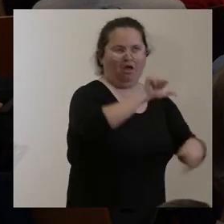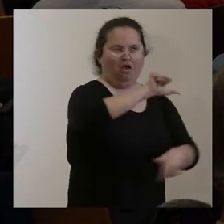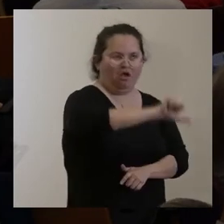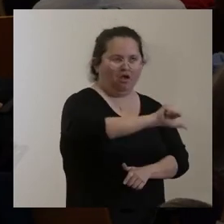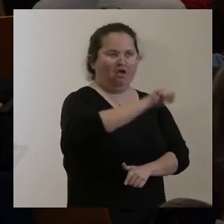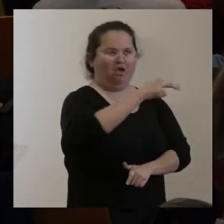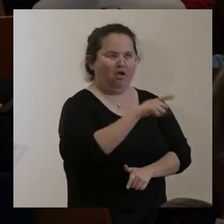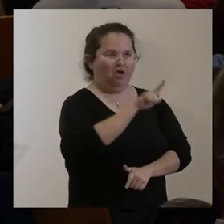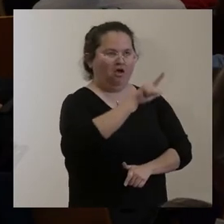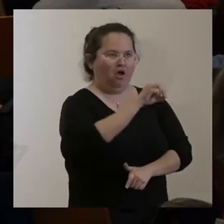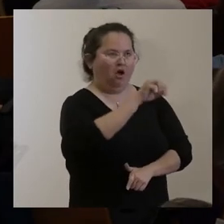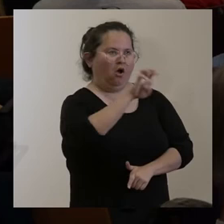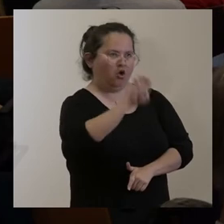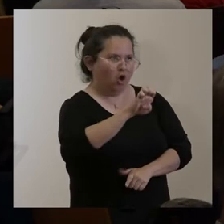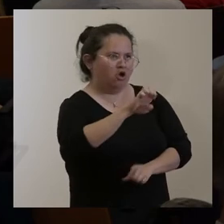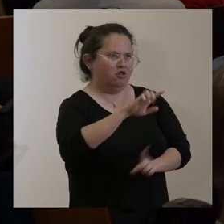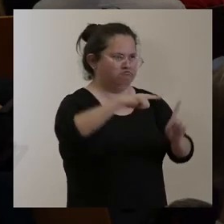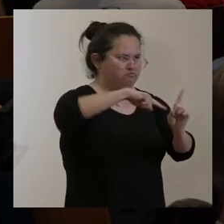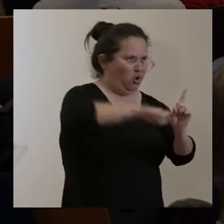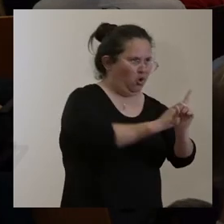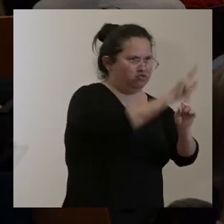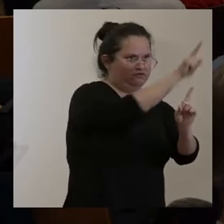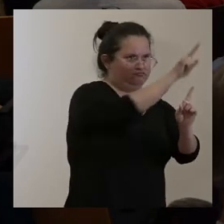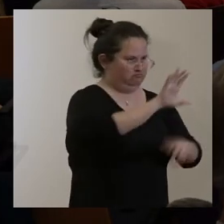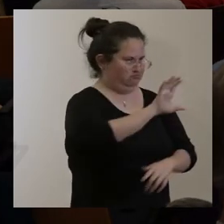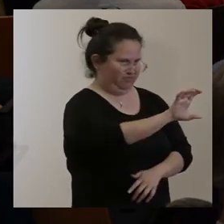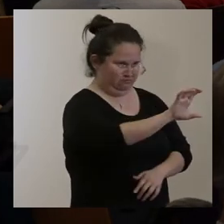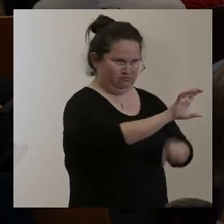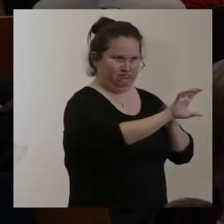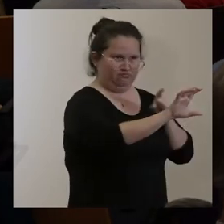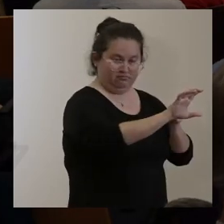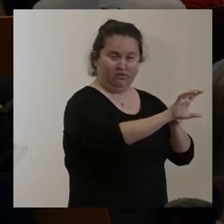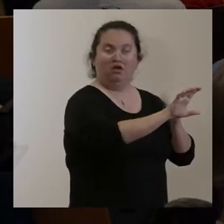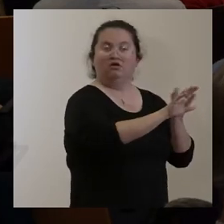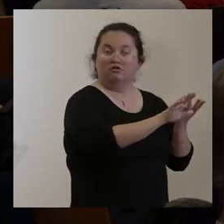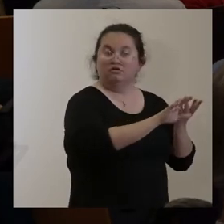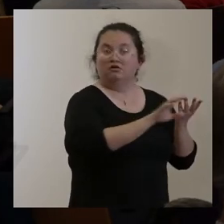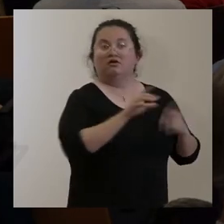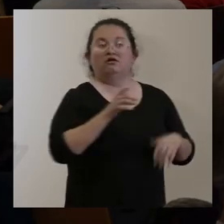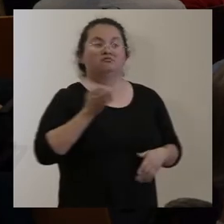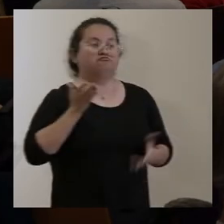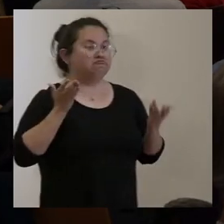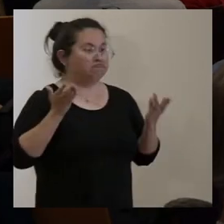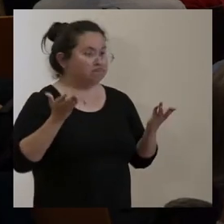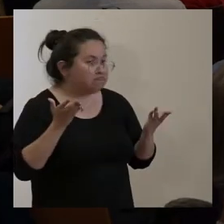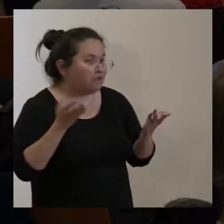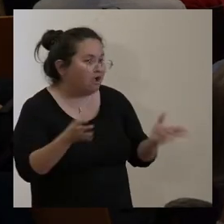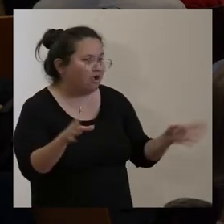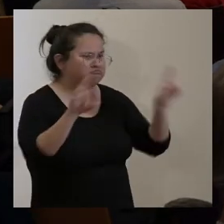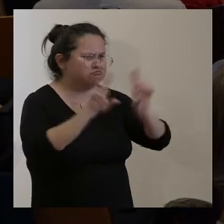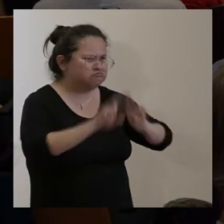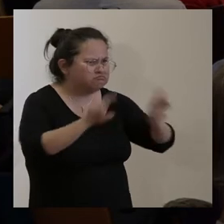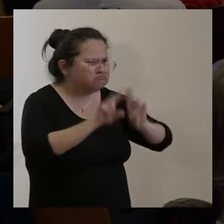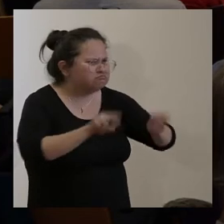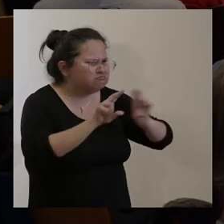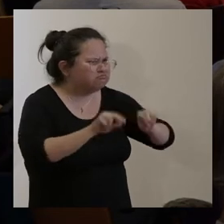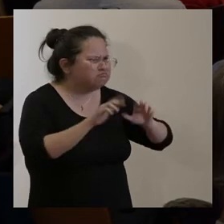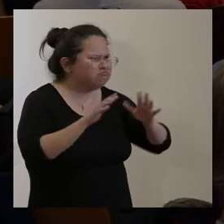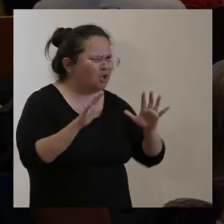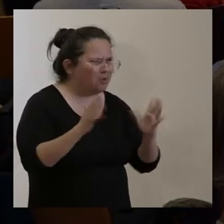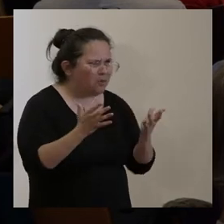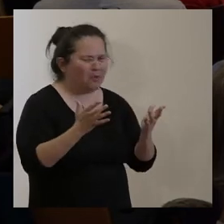Il nous décrit le marchand africain avec lequel il va être